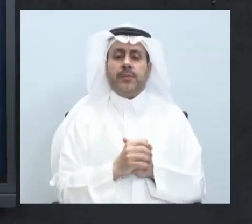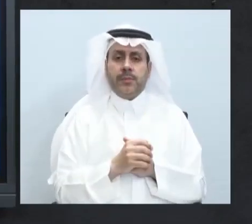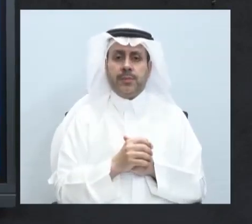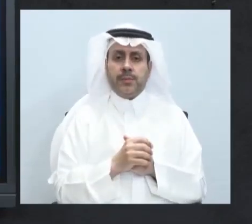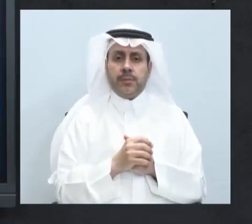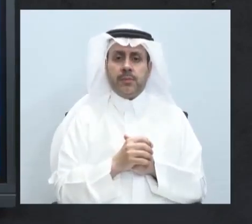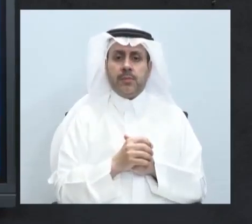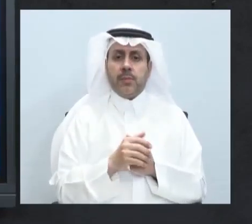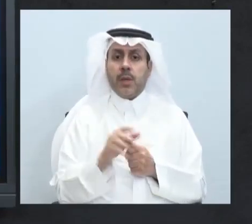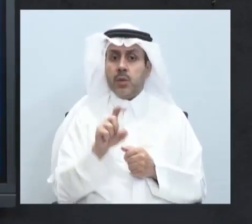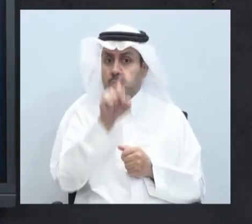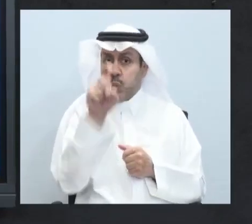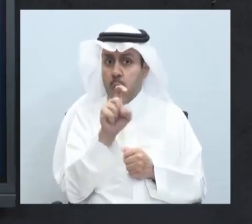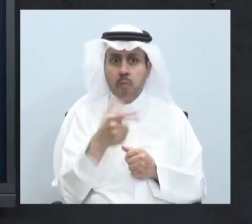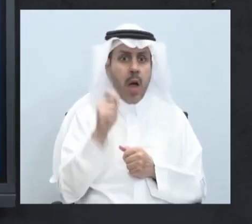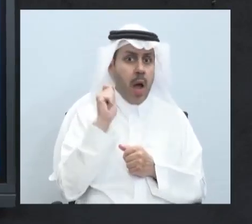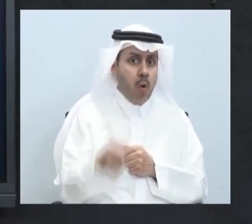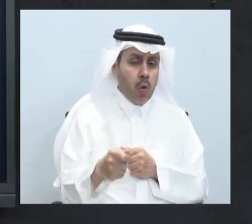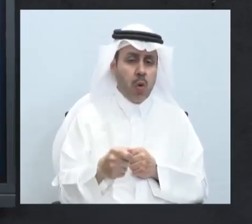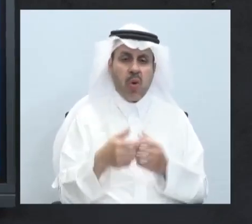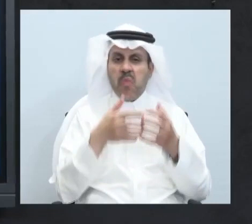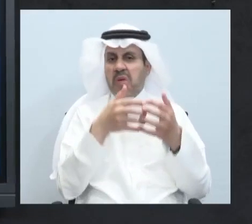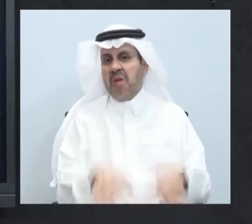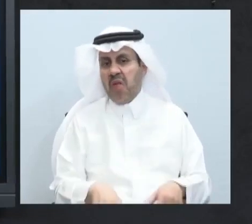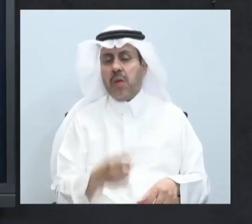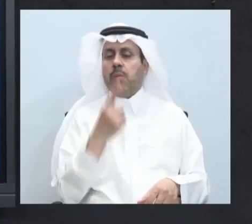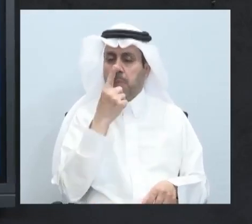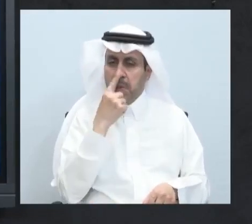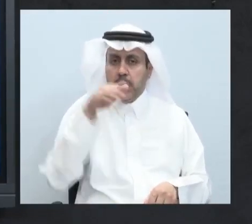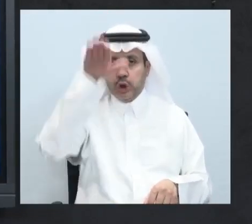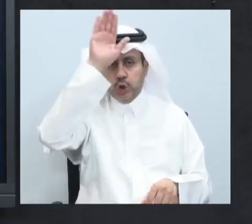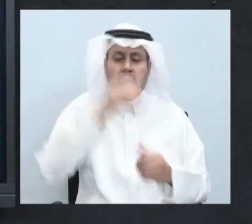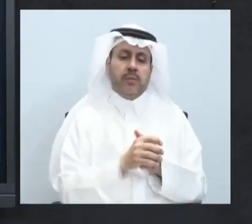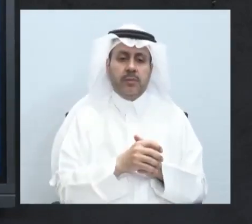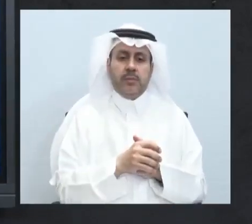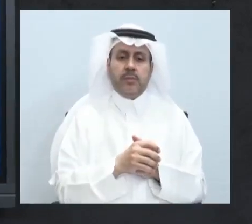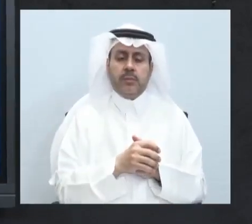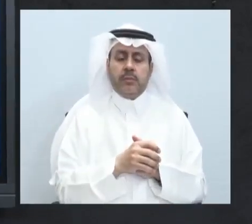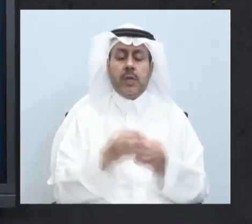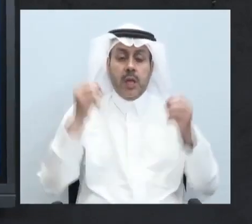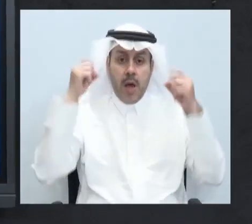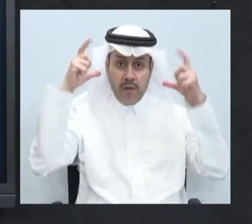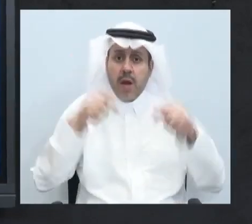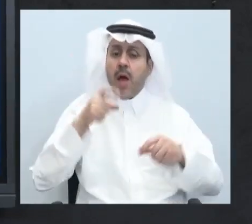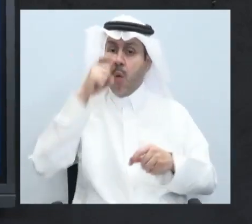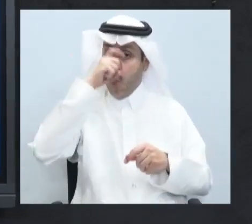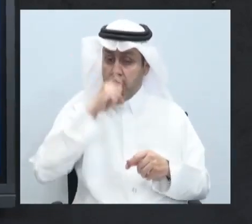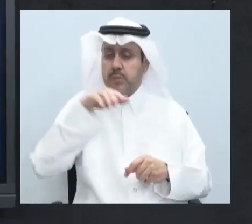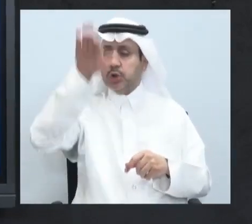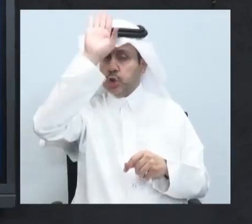نقض البيعه الشرعيه احنا عرفنا حكم البيعه الشرعيه انها واجب بالكتاب والسنه وبالاجماع طيب ما حكم